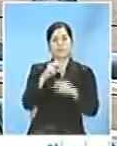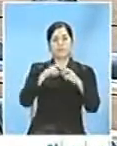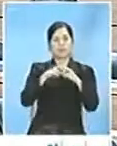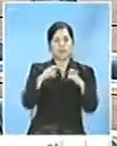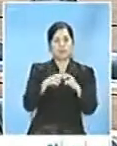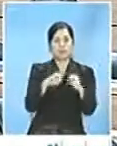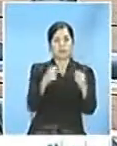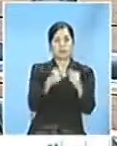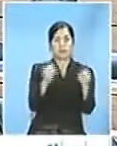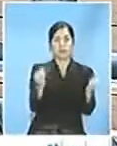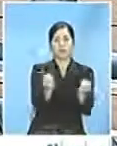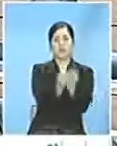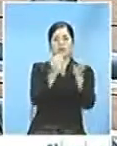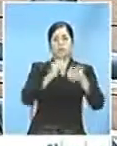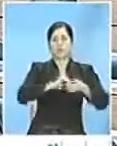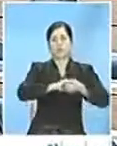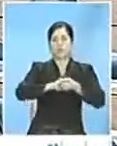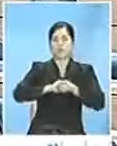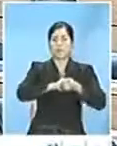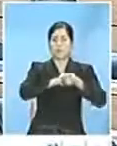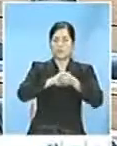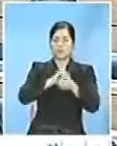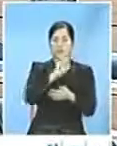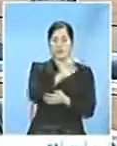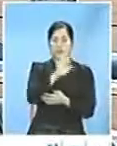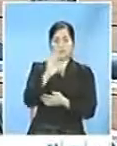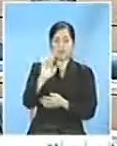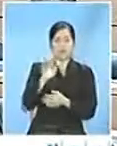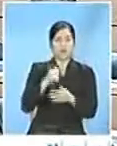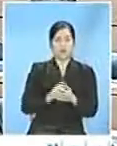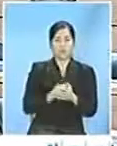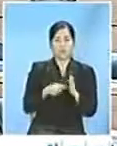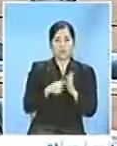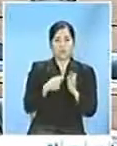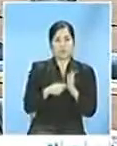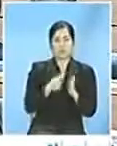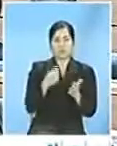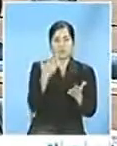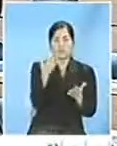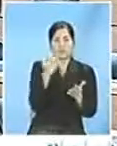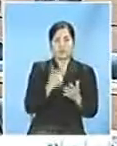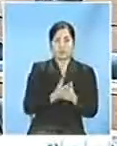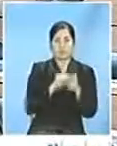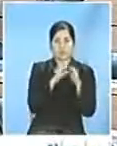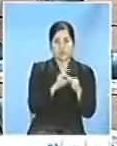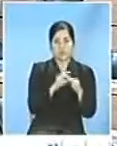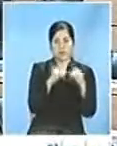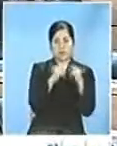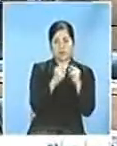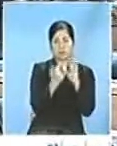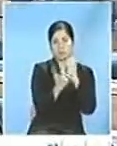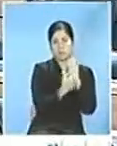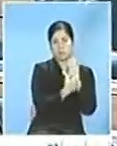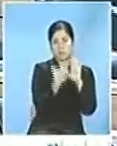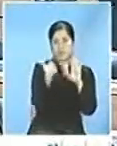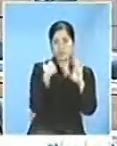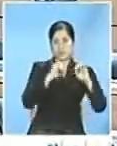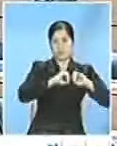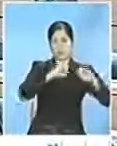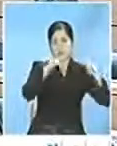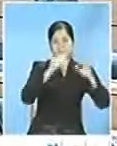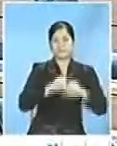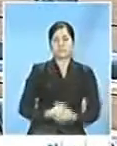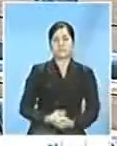ย้งของความปรองดองในประเทศซึ่งไม่ได้เป็นเหตุผลที่อยู่ในข้อเท็จจริงที่จะนิรโท